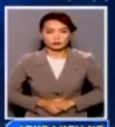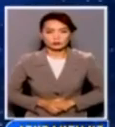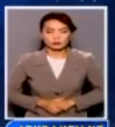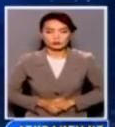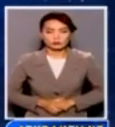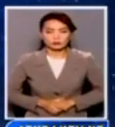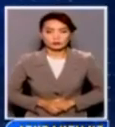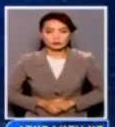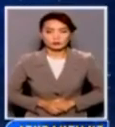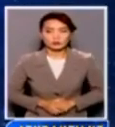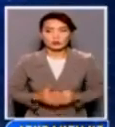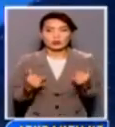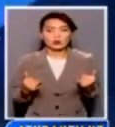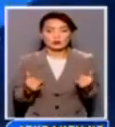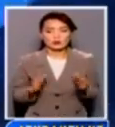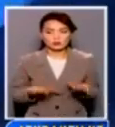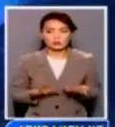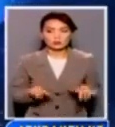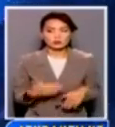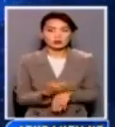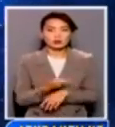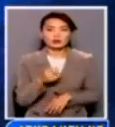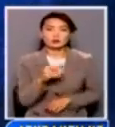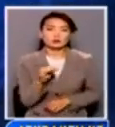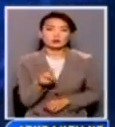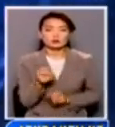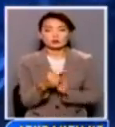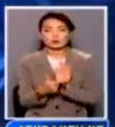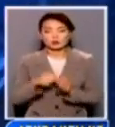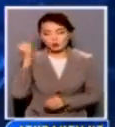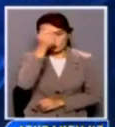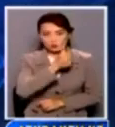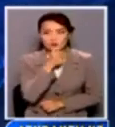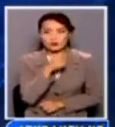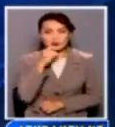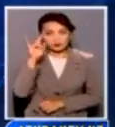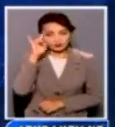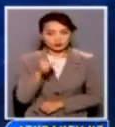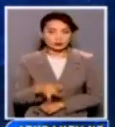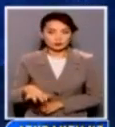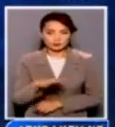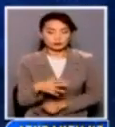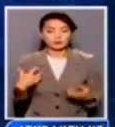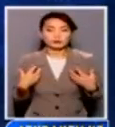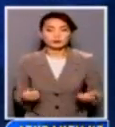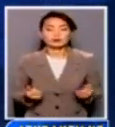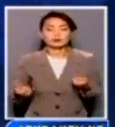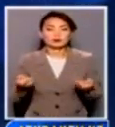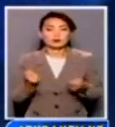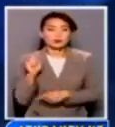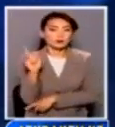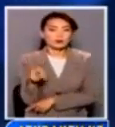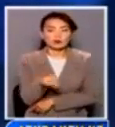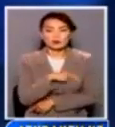ағамыздың орны үрейіп қалды біз үшін. Ғаділет Сұлтанғалиев 2017 жылы Қазақстан Республикасының денсаулық сақтау ісінің